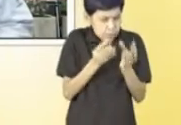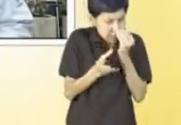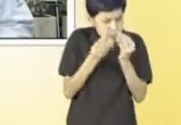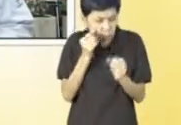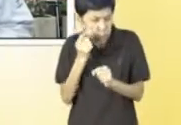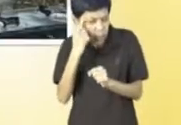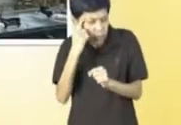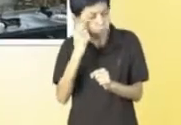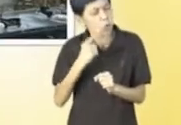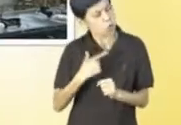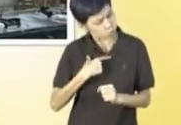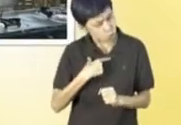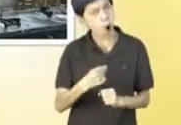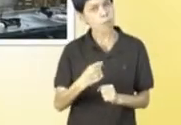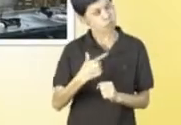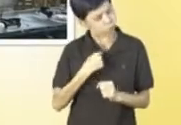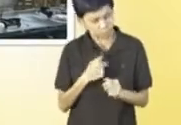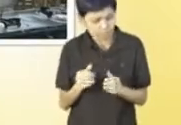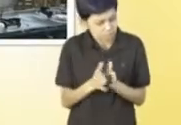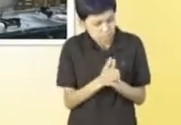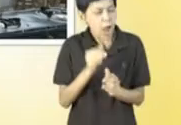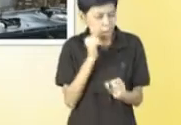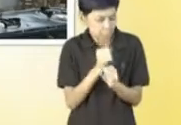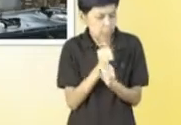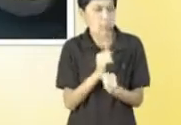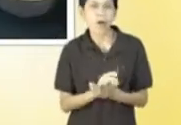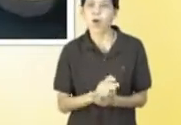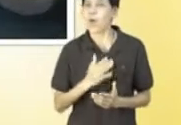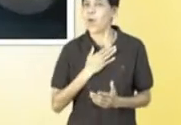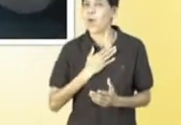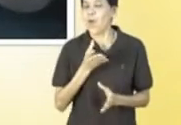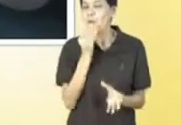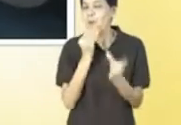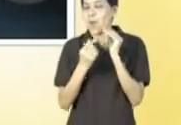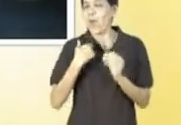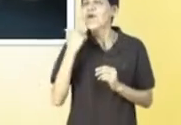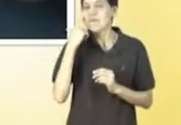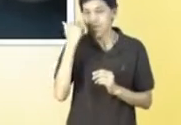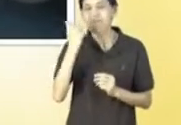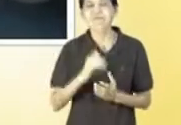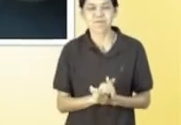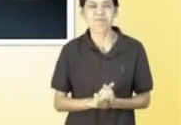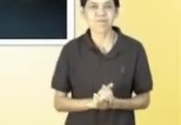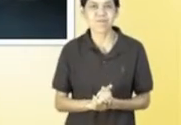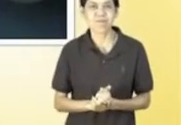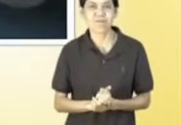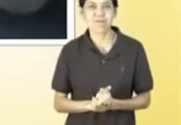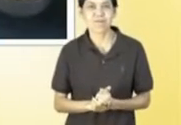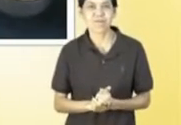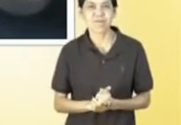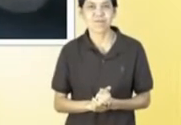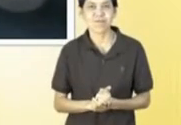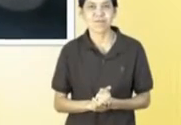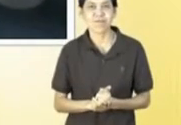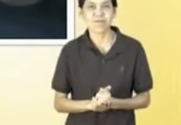ต้องมีใจรักด้วยนะฮะ ดิฉันก็ได้ไปหลายเมนูแล้วค่ะเนี่ย ครับผมเนี่ยอย่าง